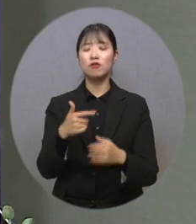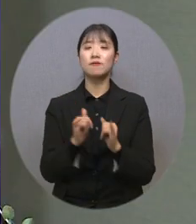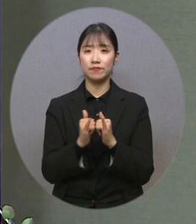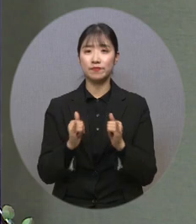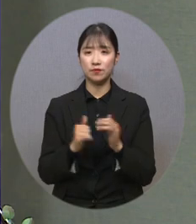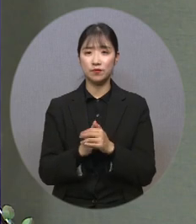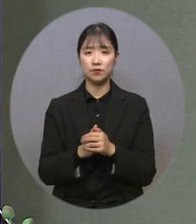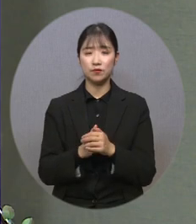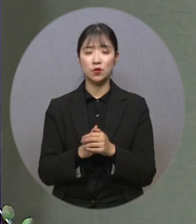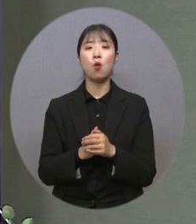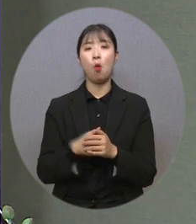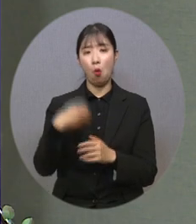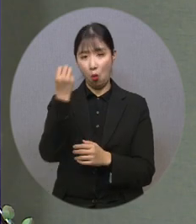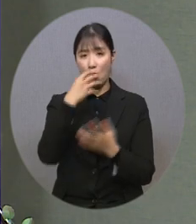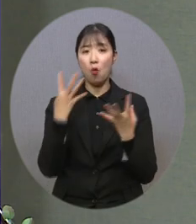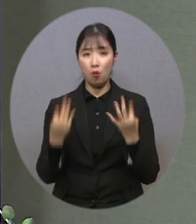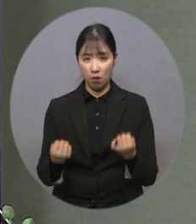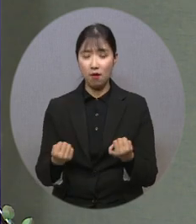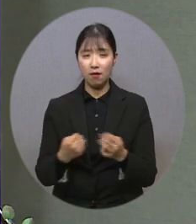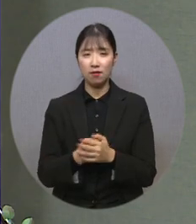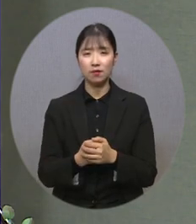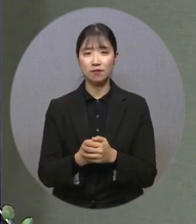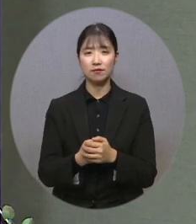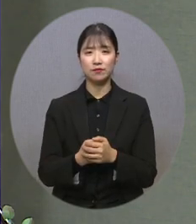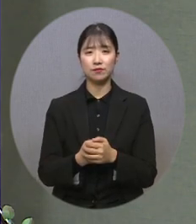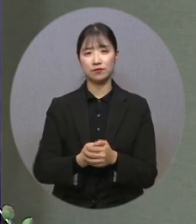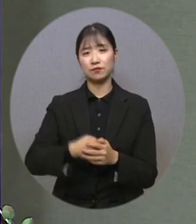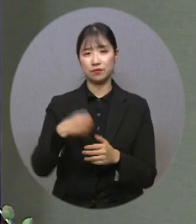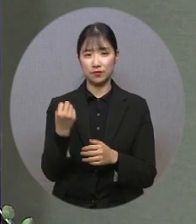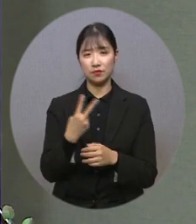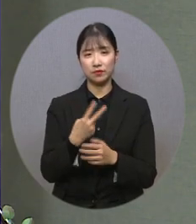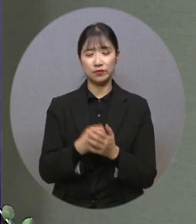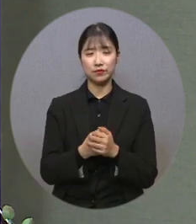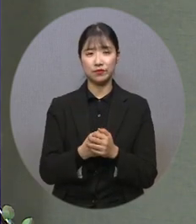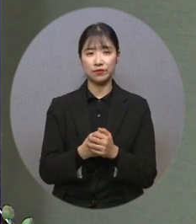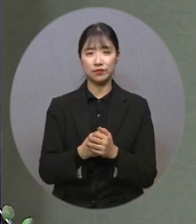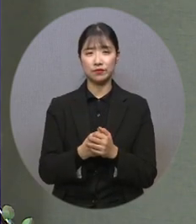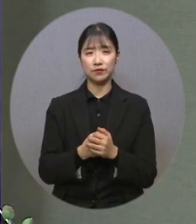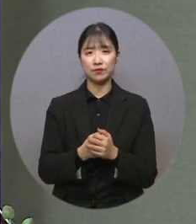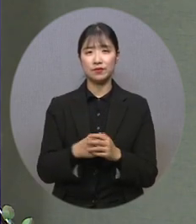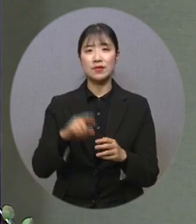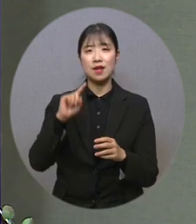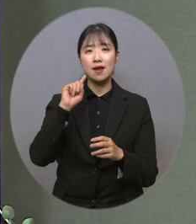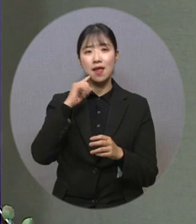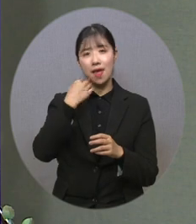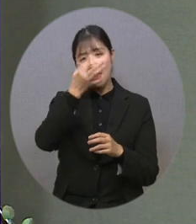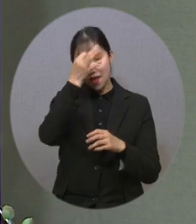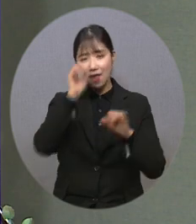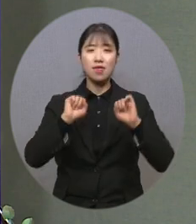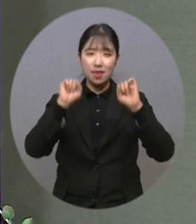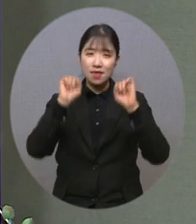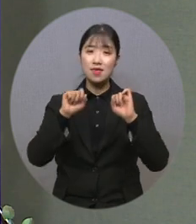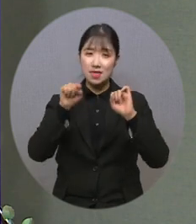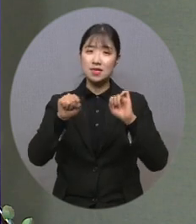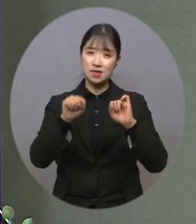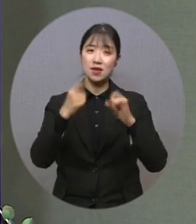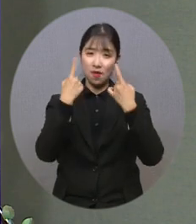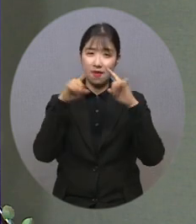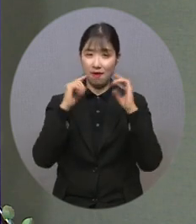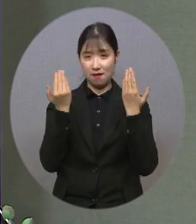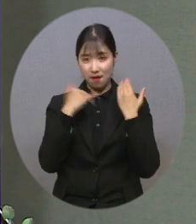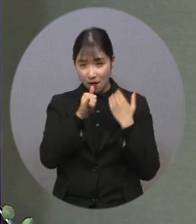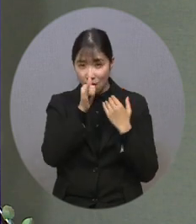됩니다. 이게 네. 굉장히 많죠. 네, 뭐. 근데 듣기로는 이제 예체능 대학이 예. 속해